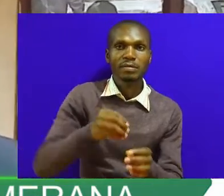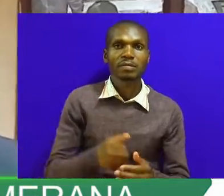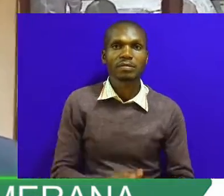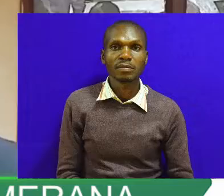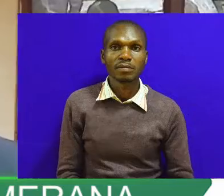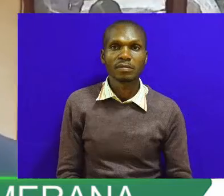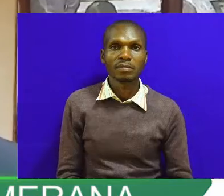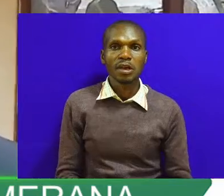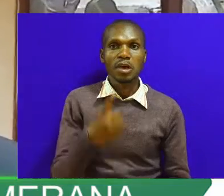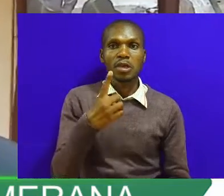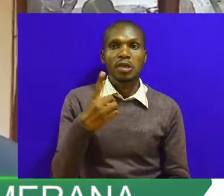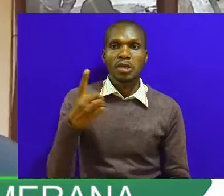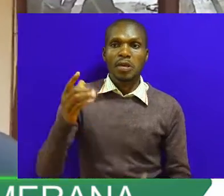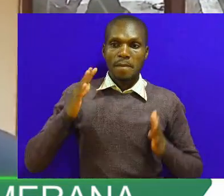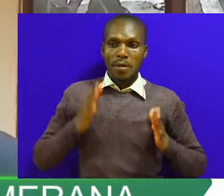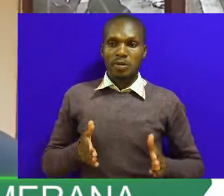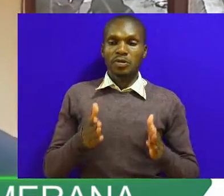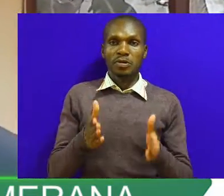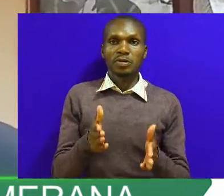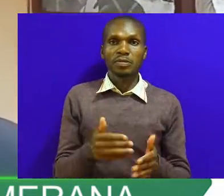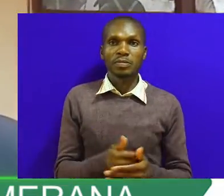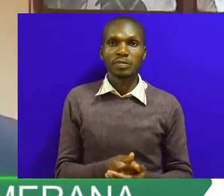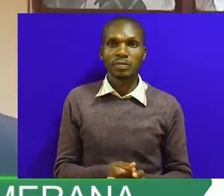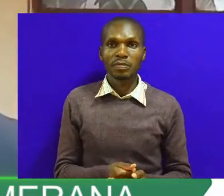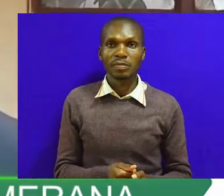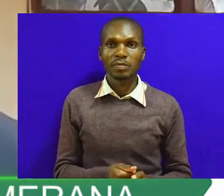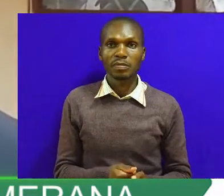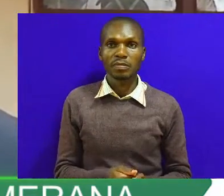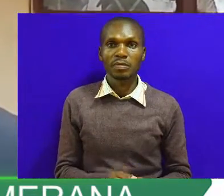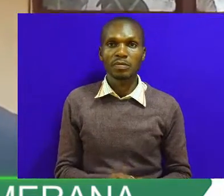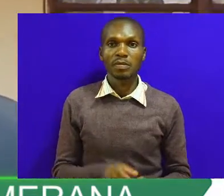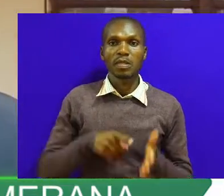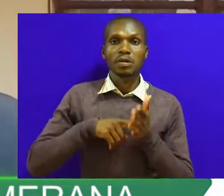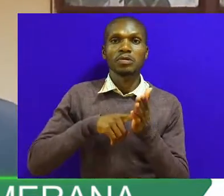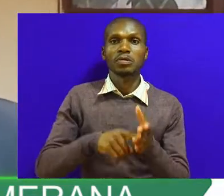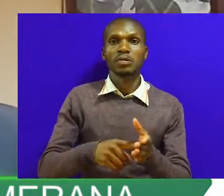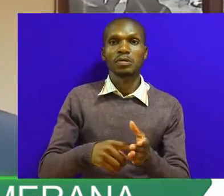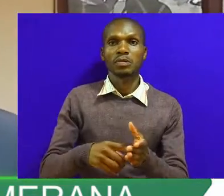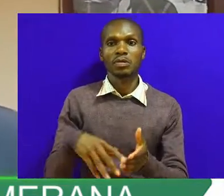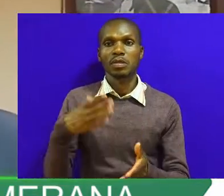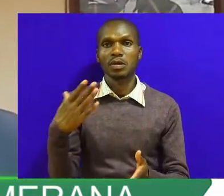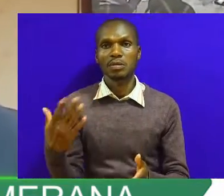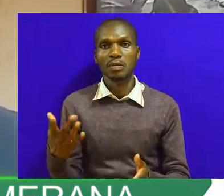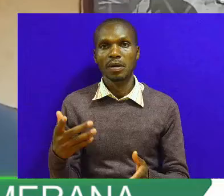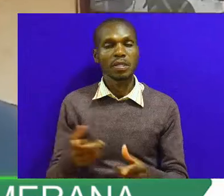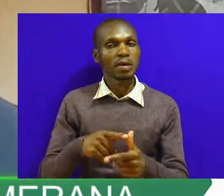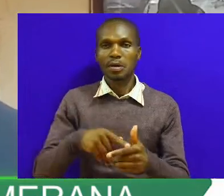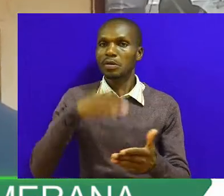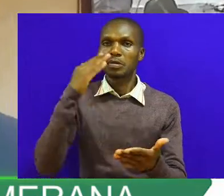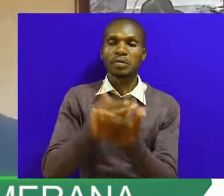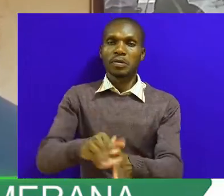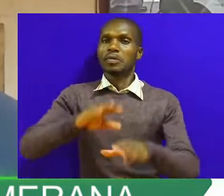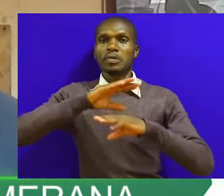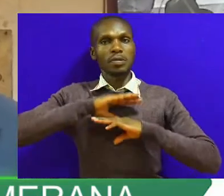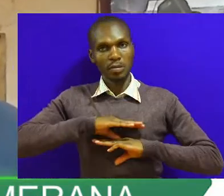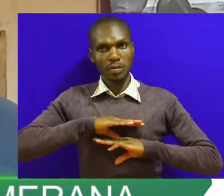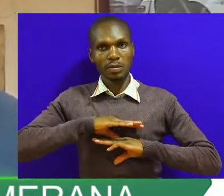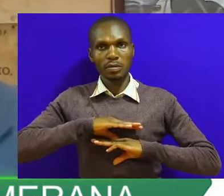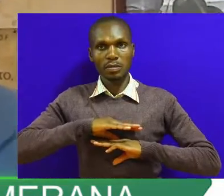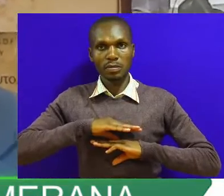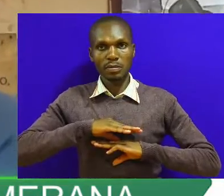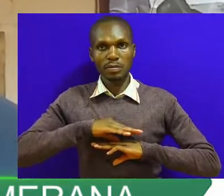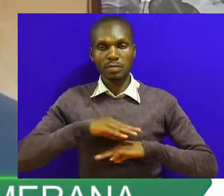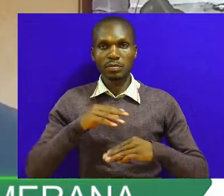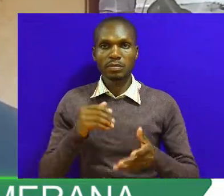Kero monto kuburi chikura, na wala lisa karayetu. Oi seneka. Muna edithera ya mbiyeru